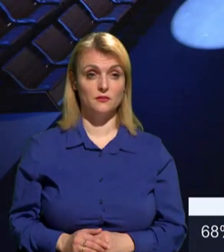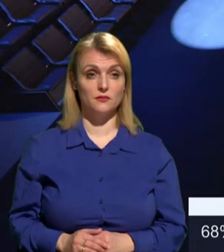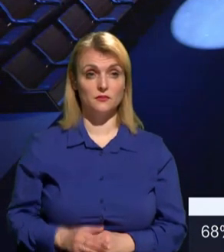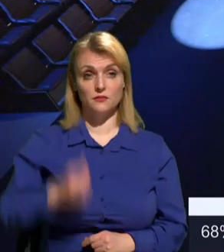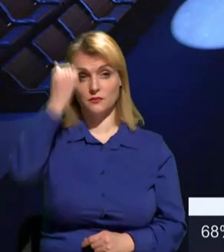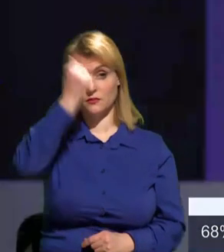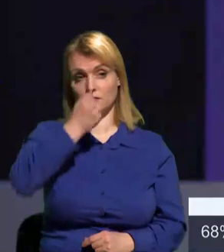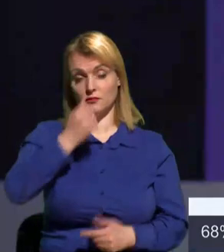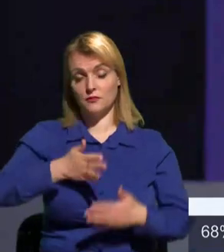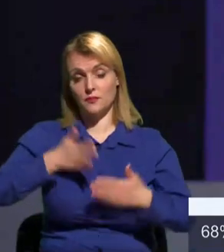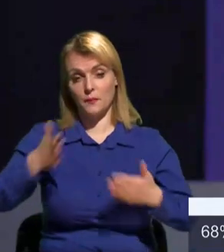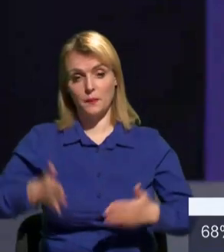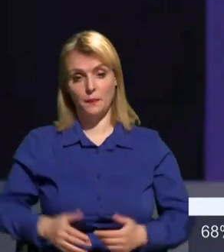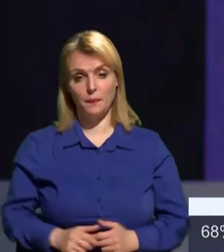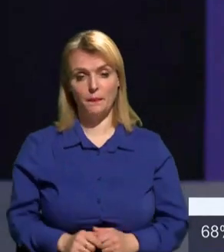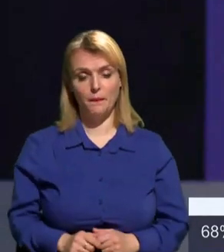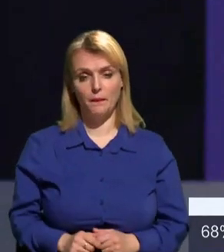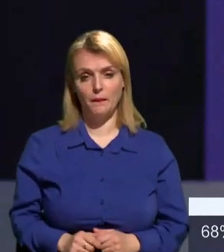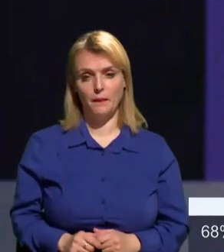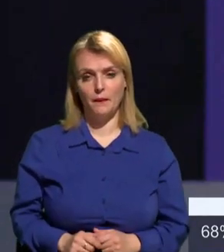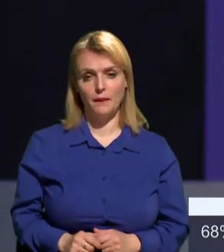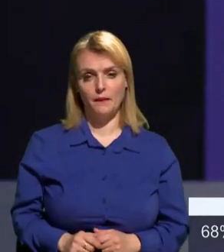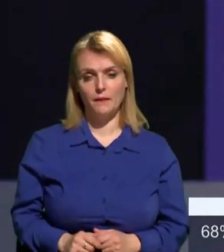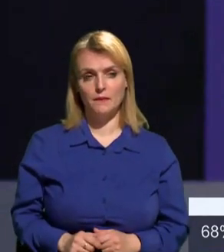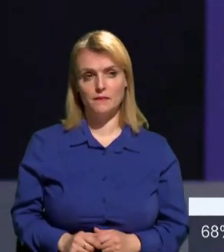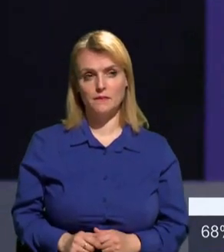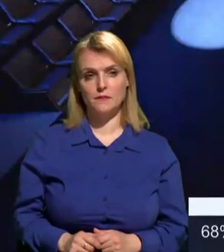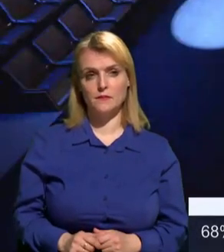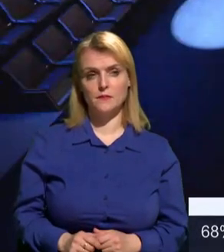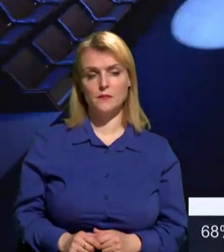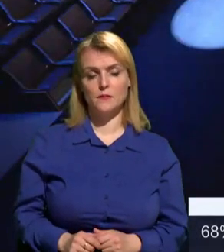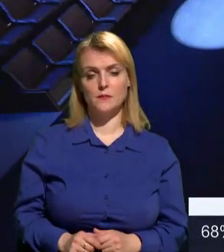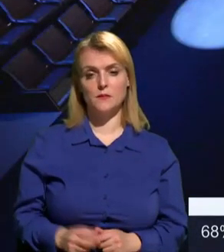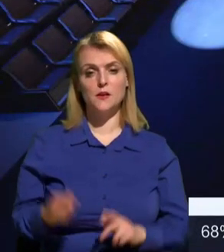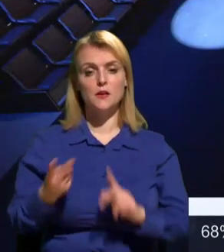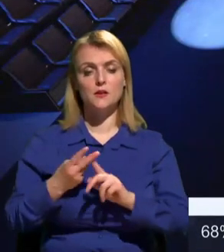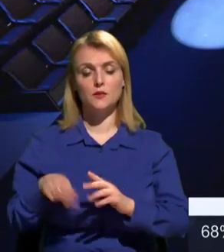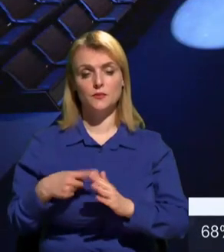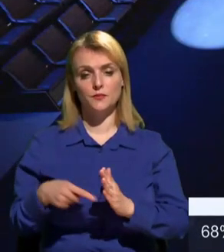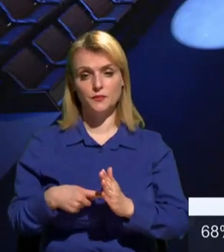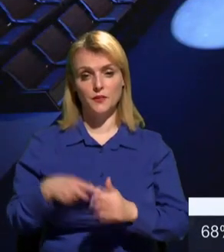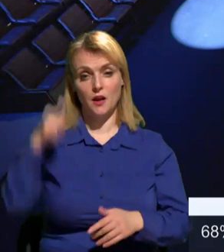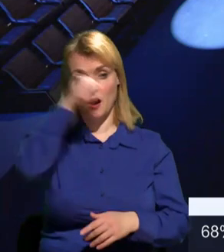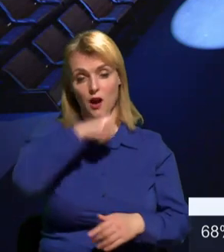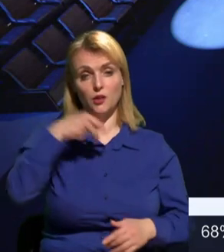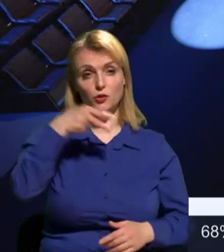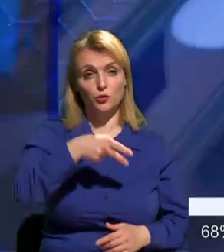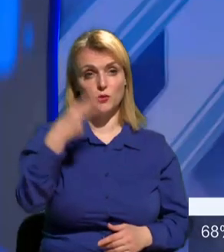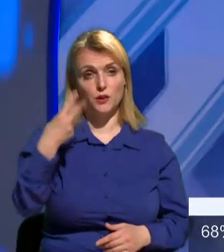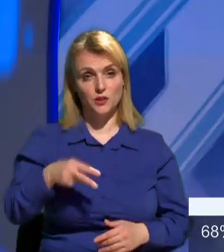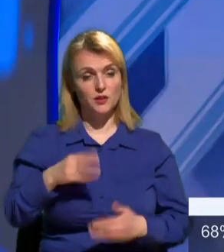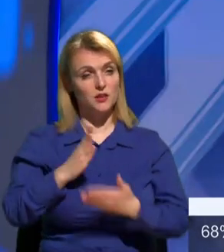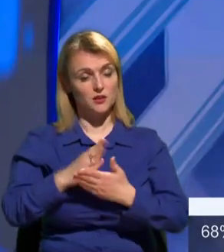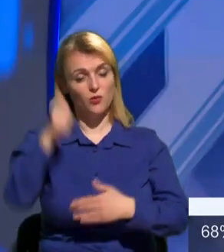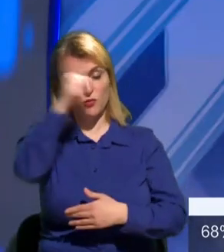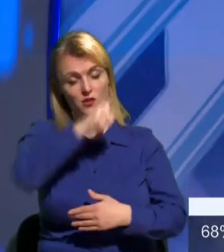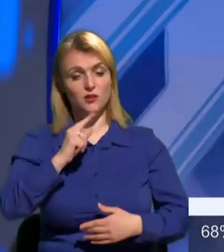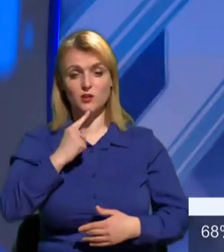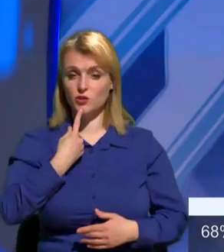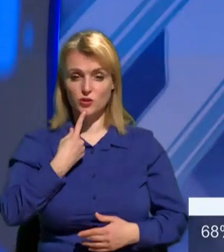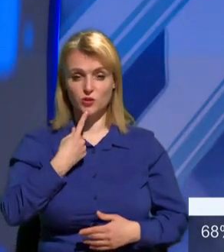Mulțumesc mult, domnule Chirca, vă rog frumos a doua întrebare. Vă mulțumesc pentru răspuns. A doua întrebare, anul 2020 este un an dificil din punct de